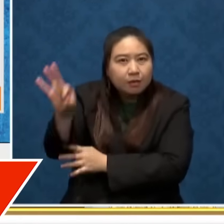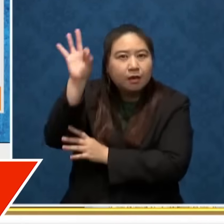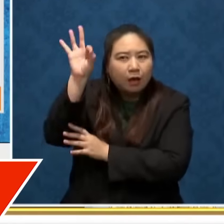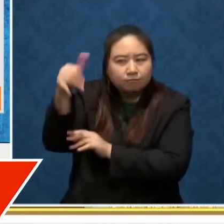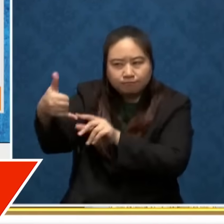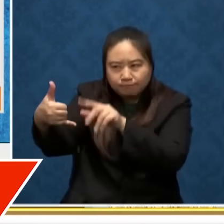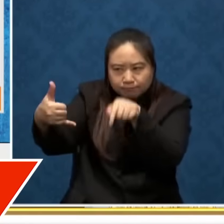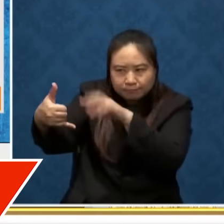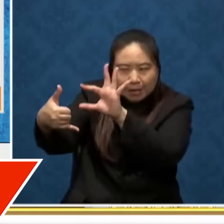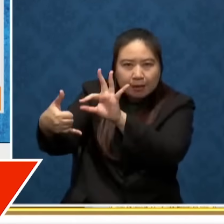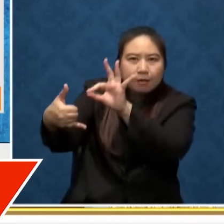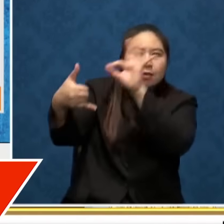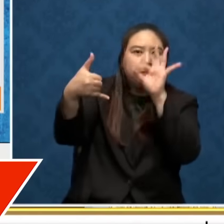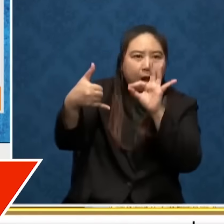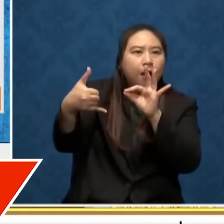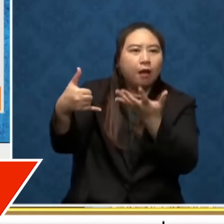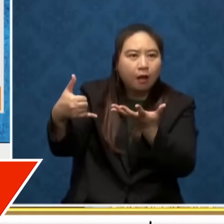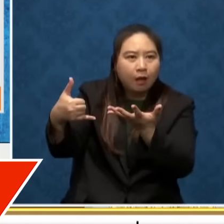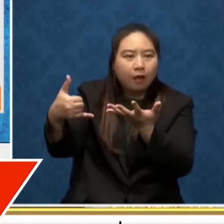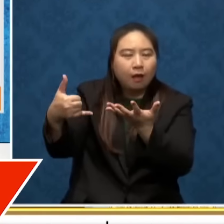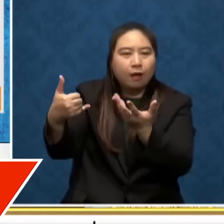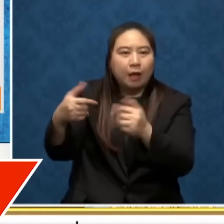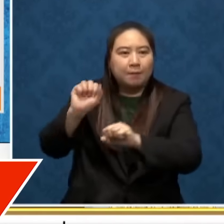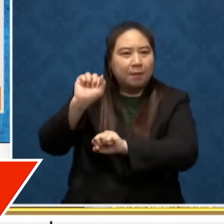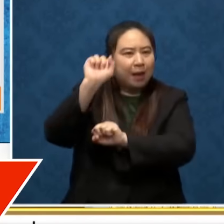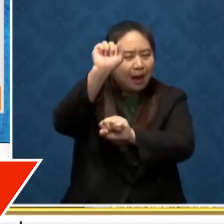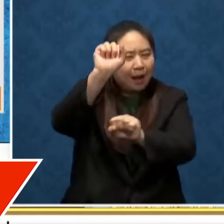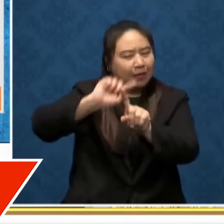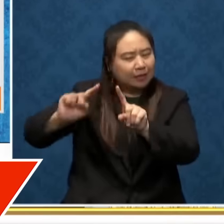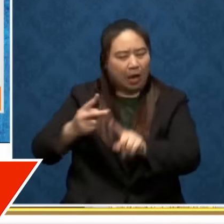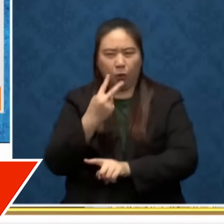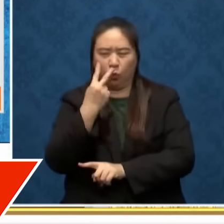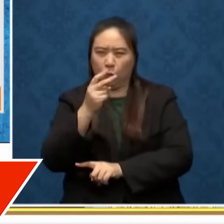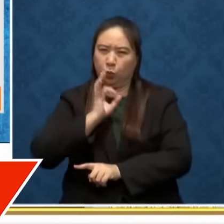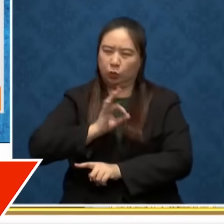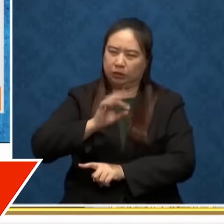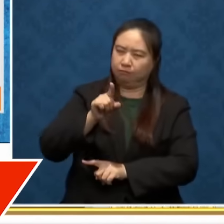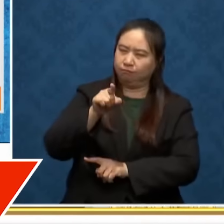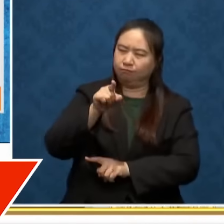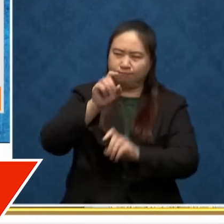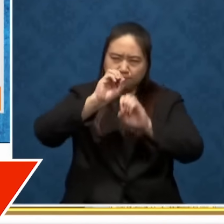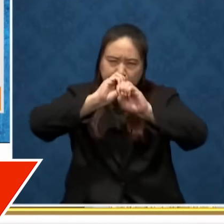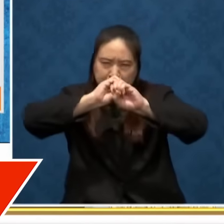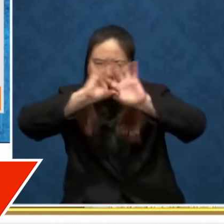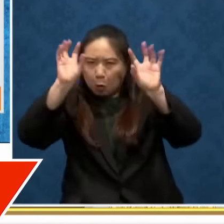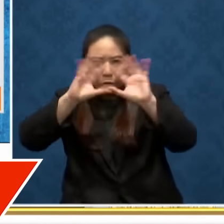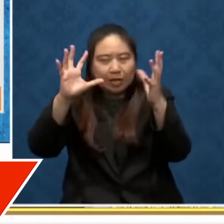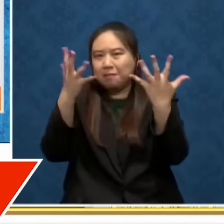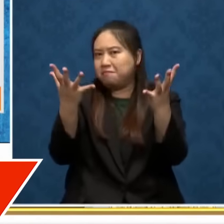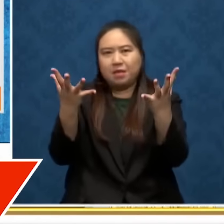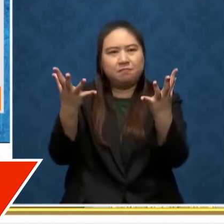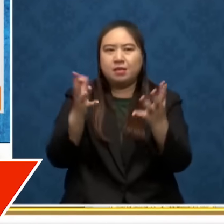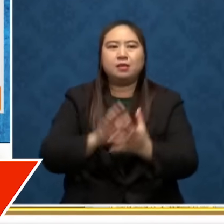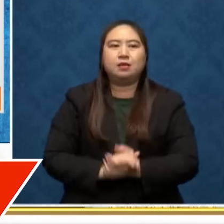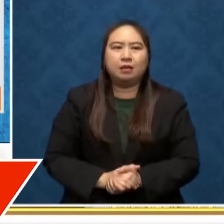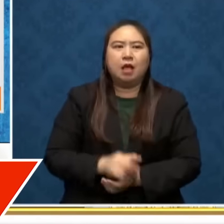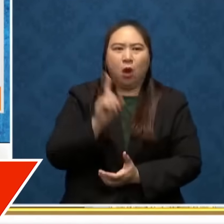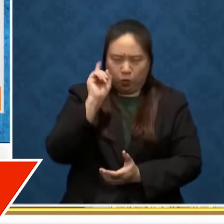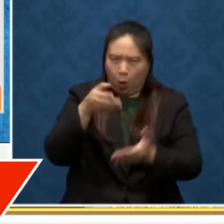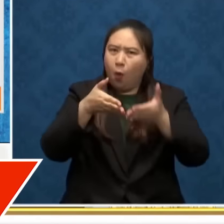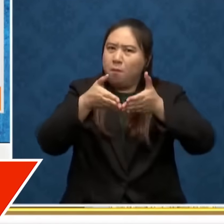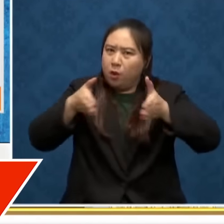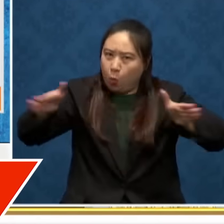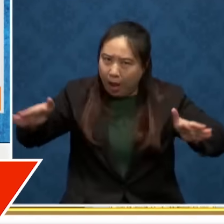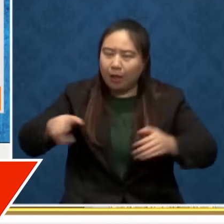คุณสมบัตินะครับการออกประกาศสะท้อนความไม่โปร่งใสนะครับที่ต้องเปิดกว้างและตรวจสอบ